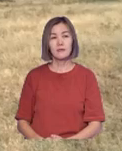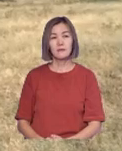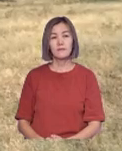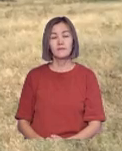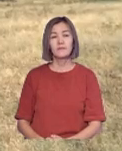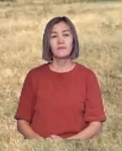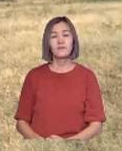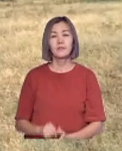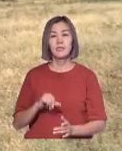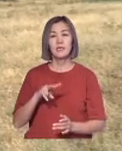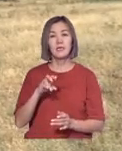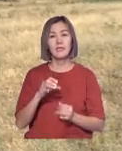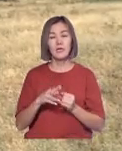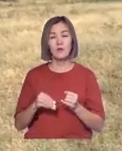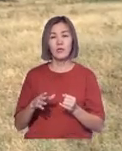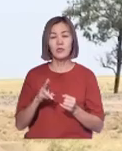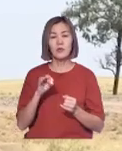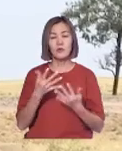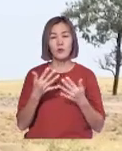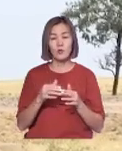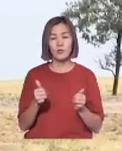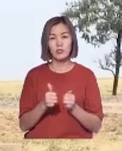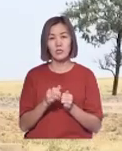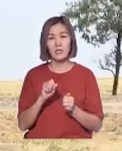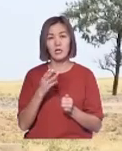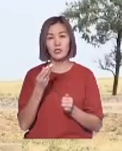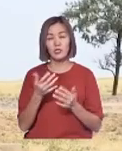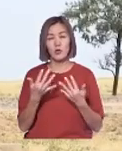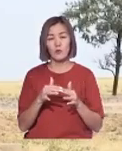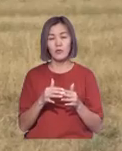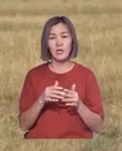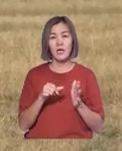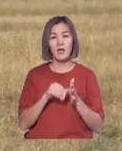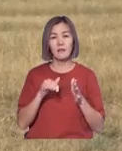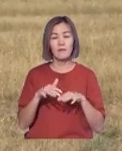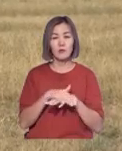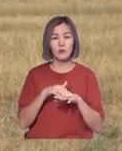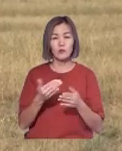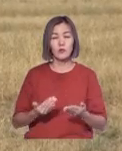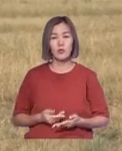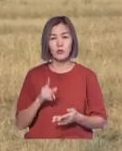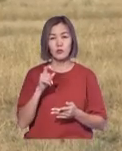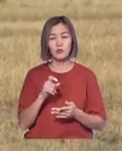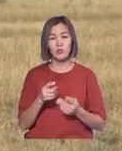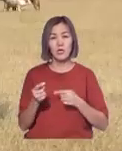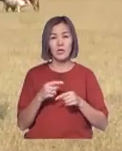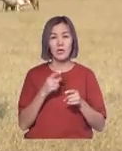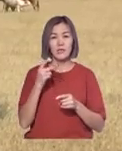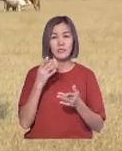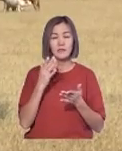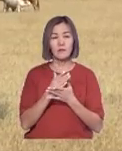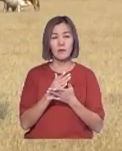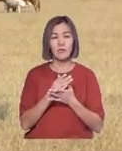бар. Іле ауданындағы Күрт ауылдық округіне қарасты Ақши ауылында 6,000-ға жоқ тұрғын тұрады. Олардың 100-ге жуығында шаруа қожалығы